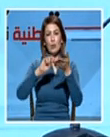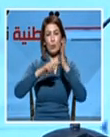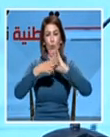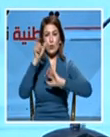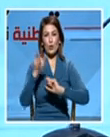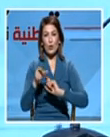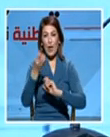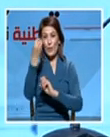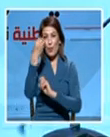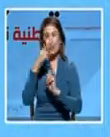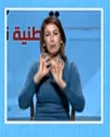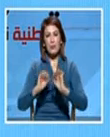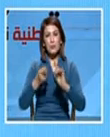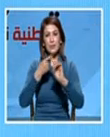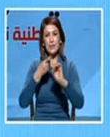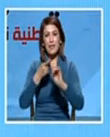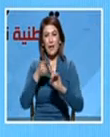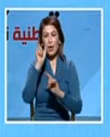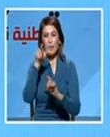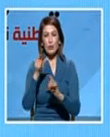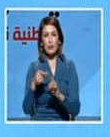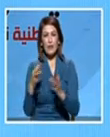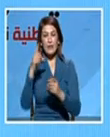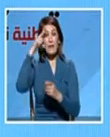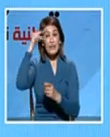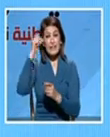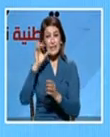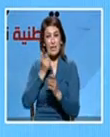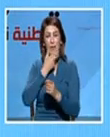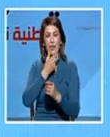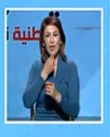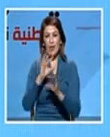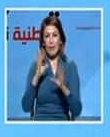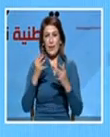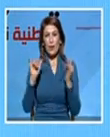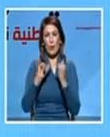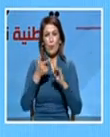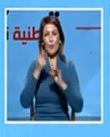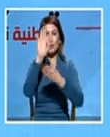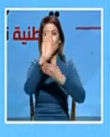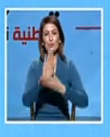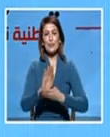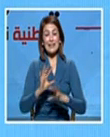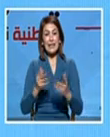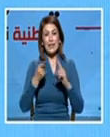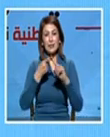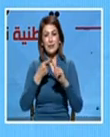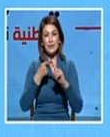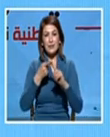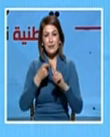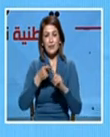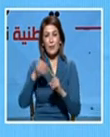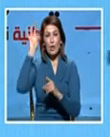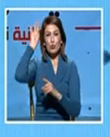مكان للكونتامينيشن وشفنا في الصين كيفاش عملوا الوقايه واحد وقلنا هذايا اول حاجه هي الوقايه يلزم